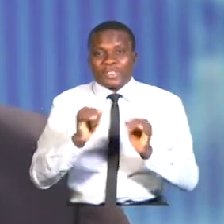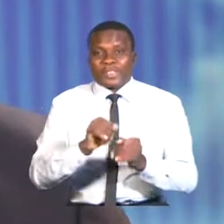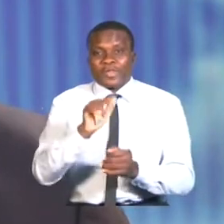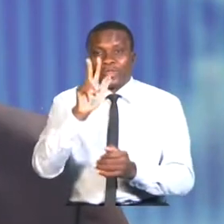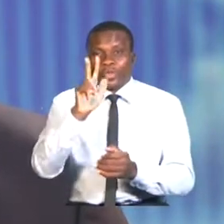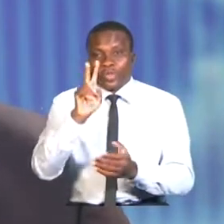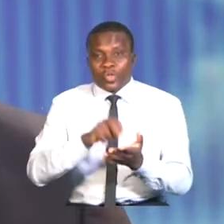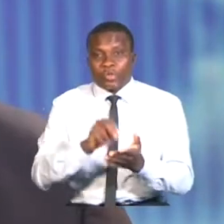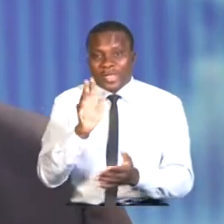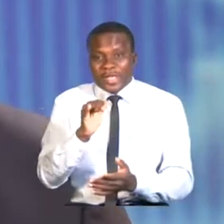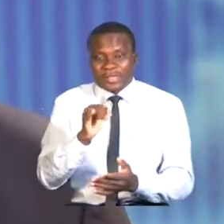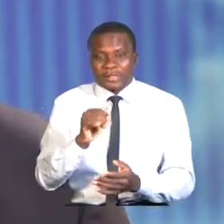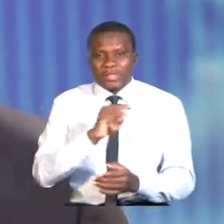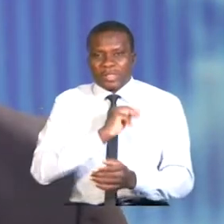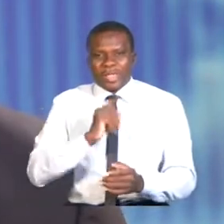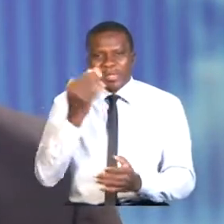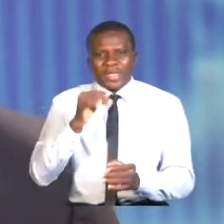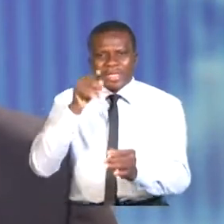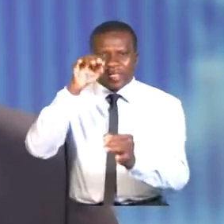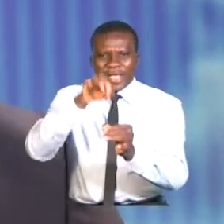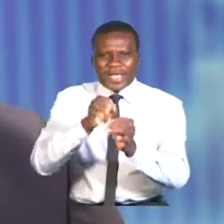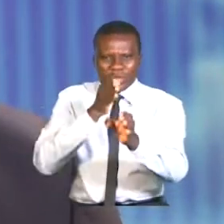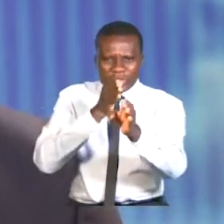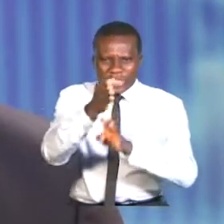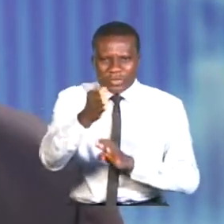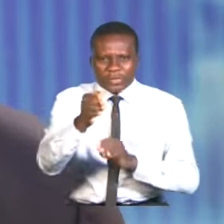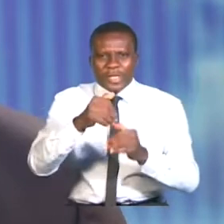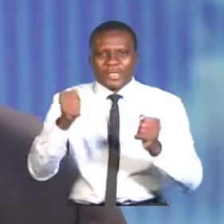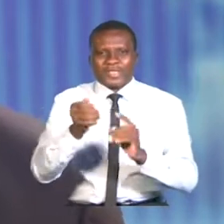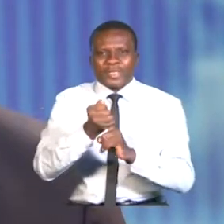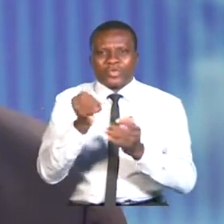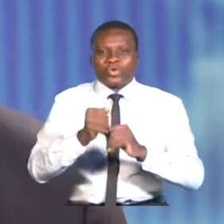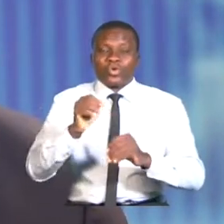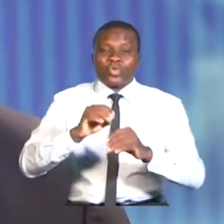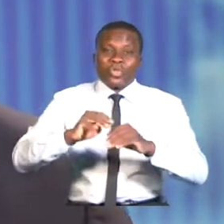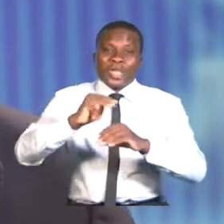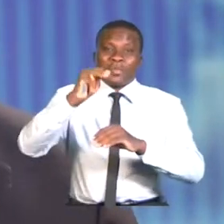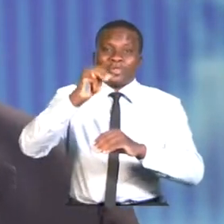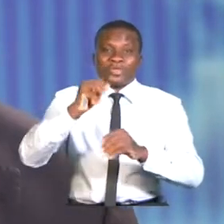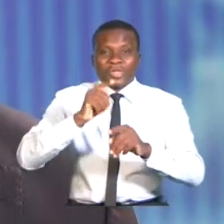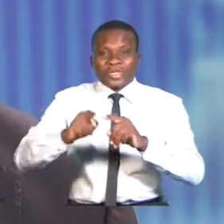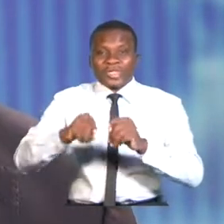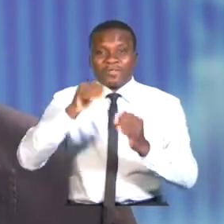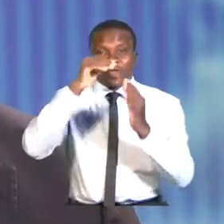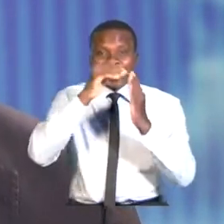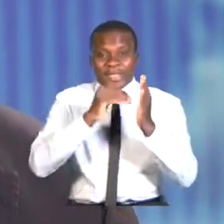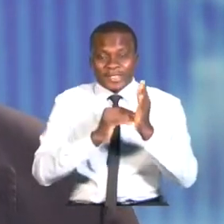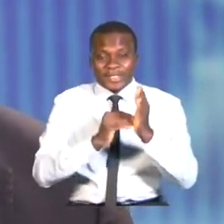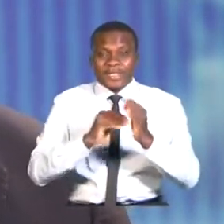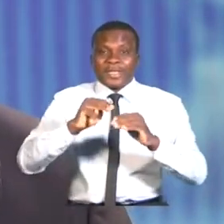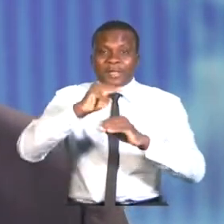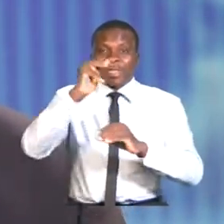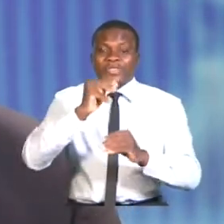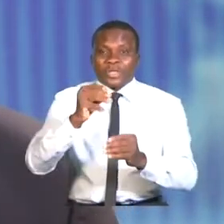2015 les maires étaient élus directement sans tenir compte de la majorité des différentes listes la majorité absolue